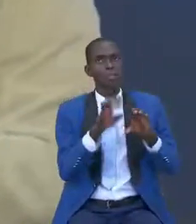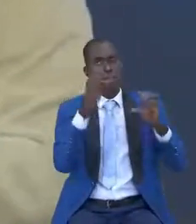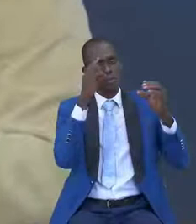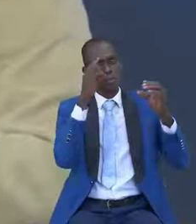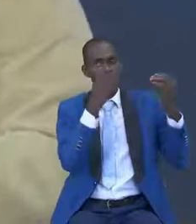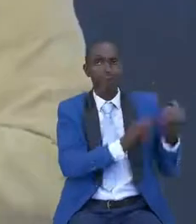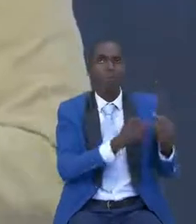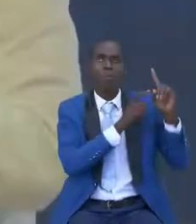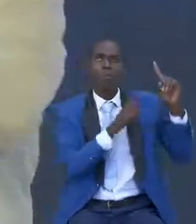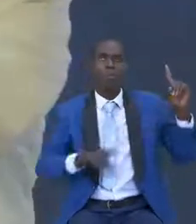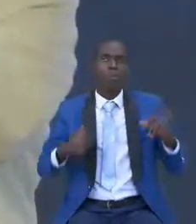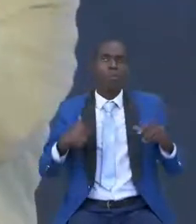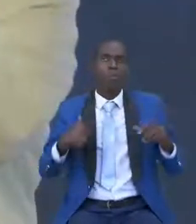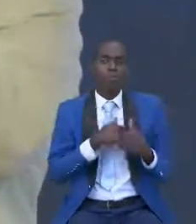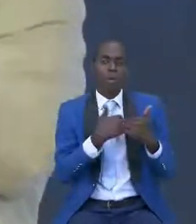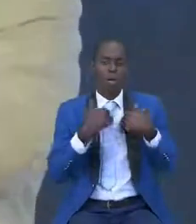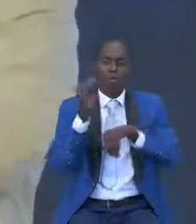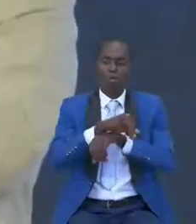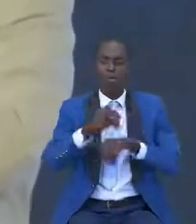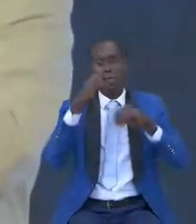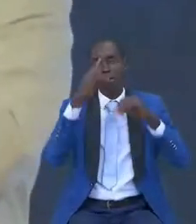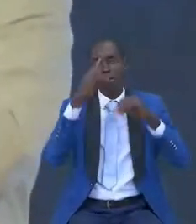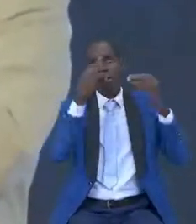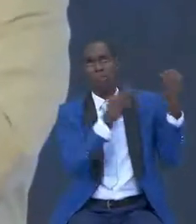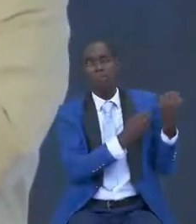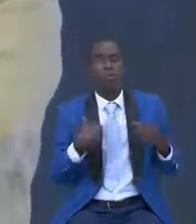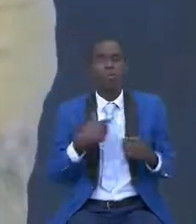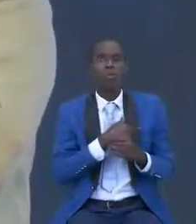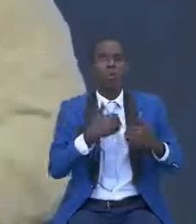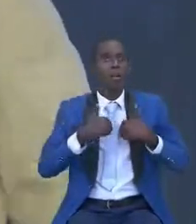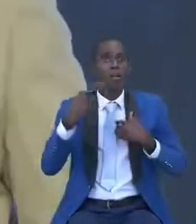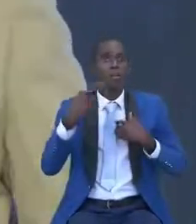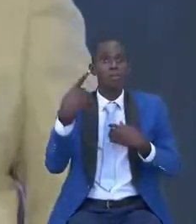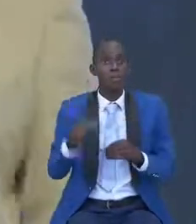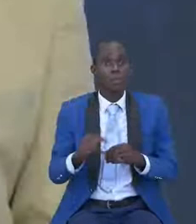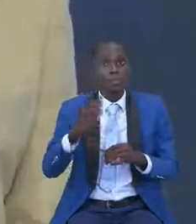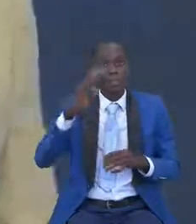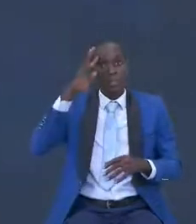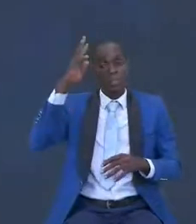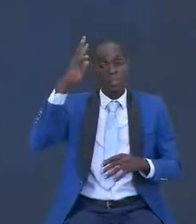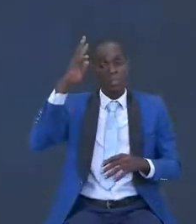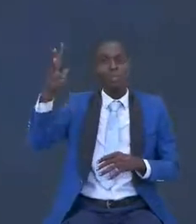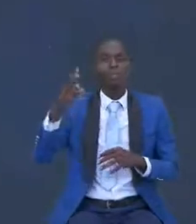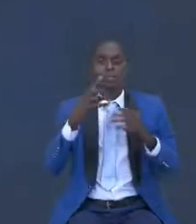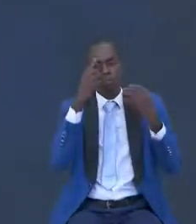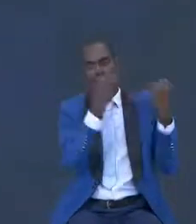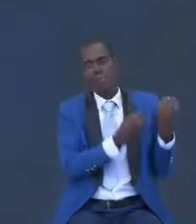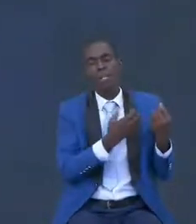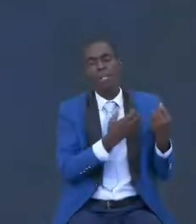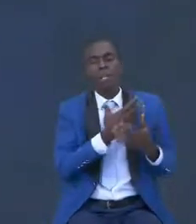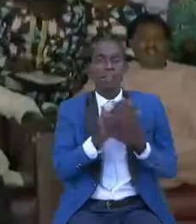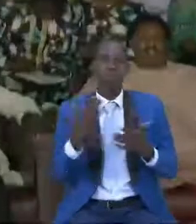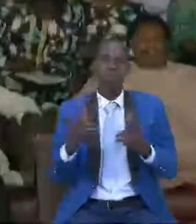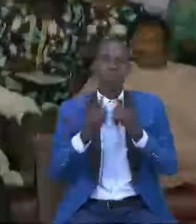foi de l'Alliance. Seigneur, nous avons la foi victorieuse. Et Seigneur, nous avons la foi